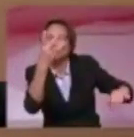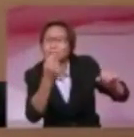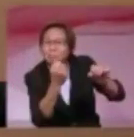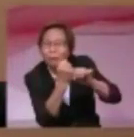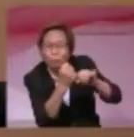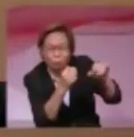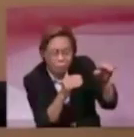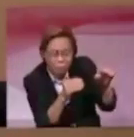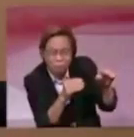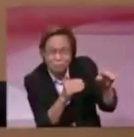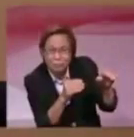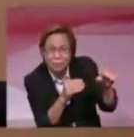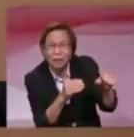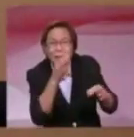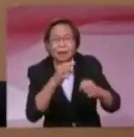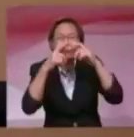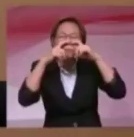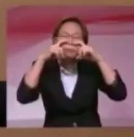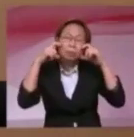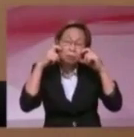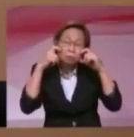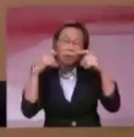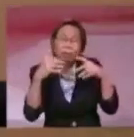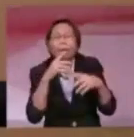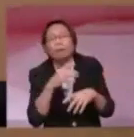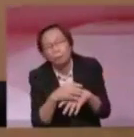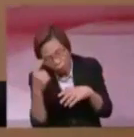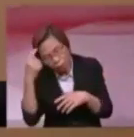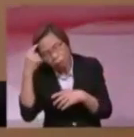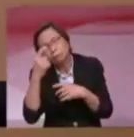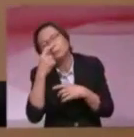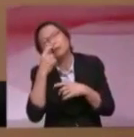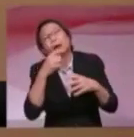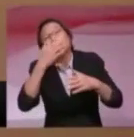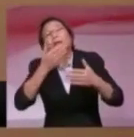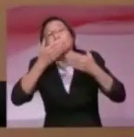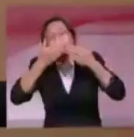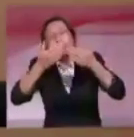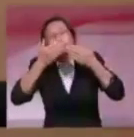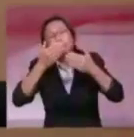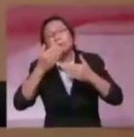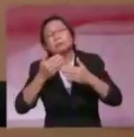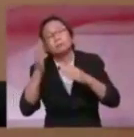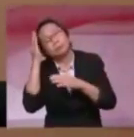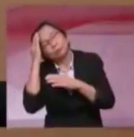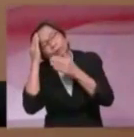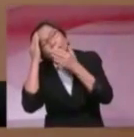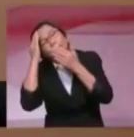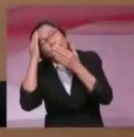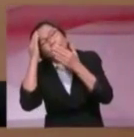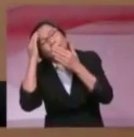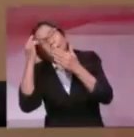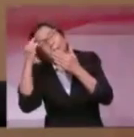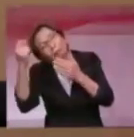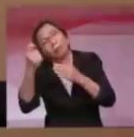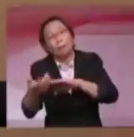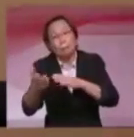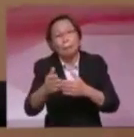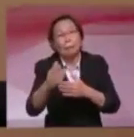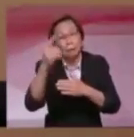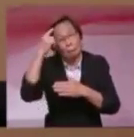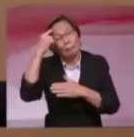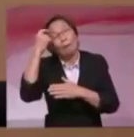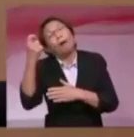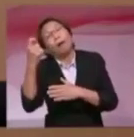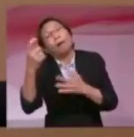kalau pakai topeng muka tetap model majalah kalian Mania kutip tidur lemas jadi membayarkan B